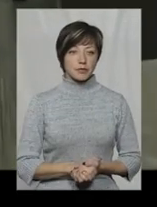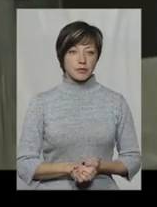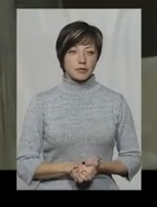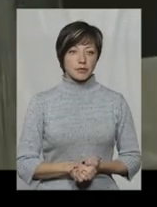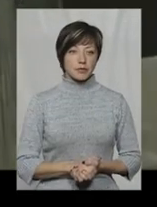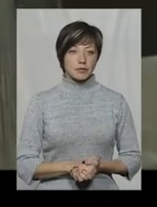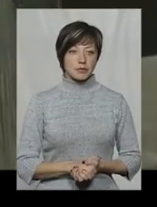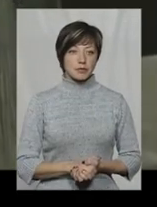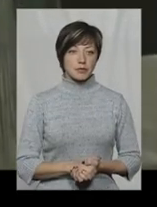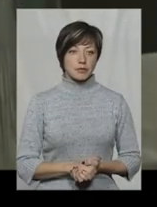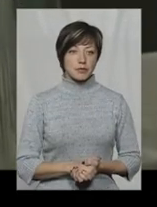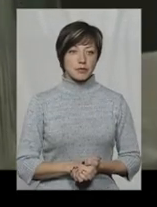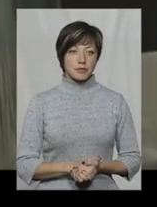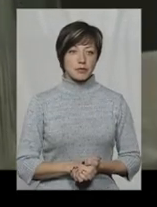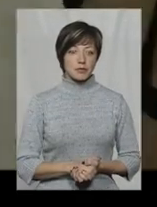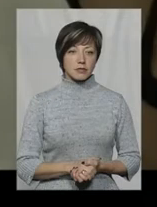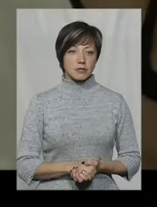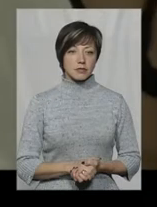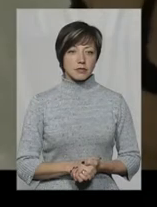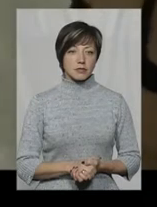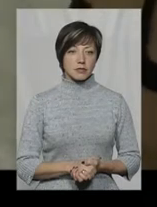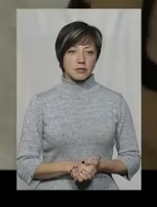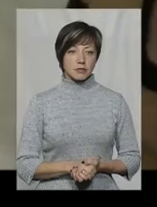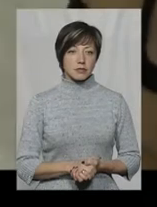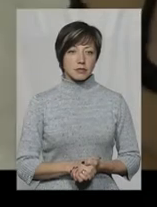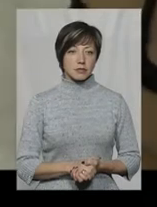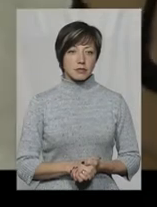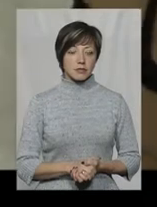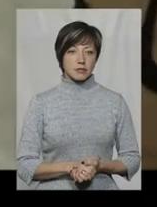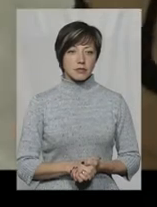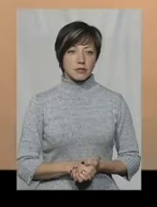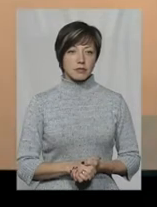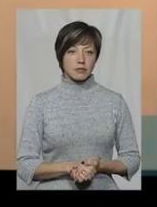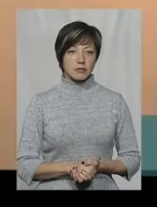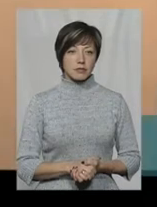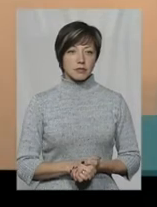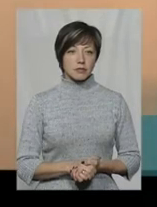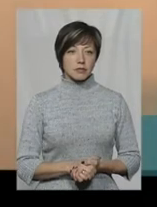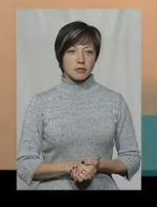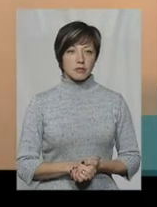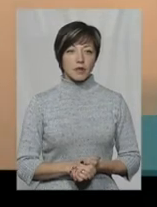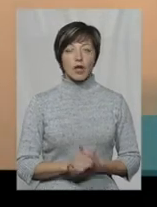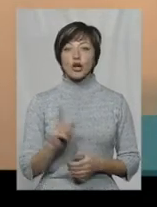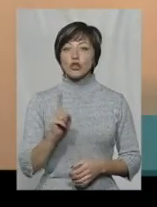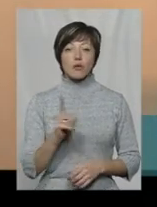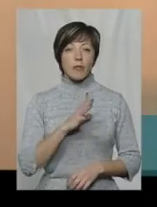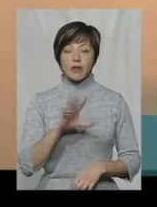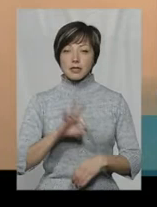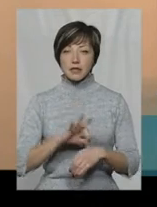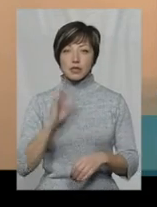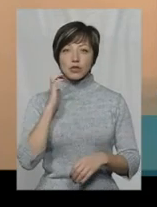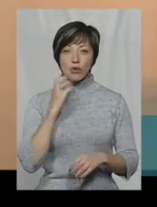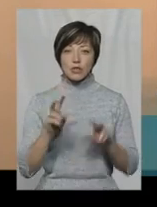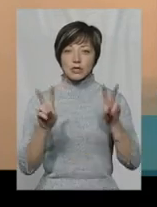З Щоб не захворіти, серйозні